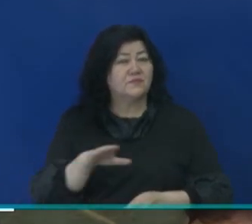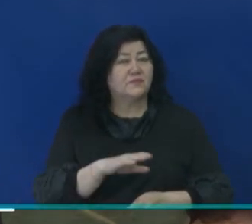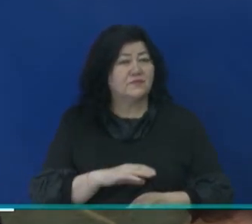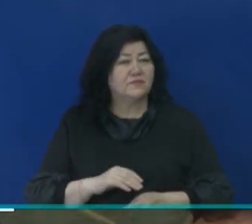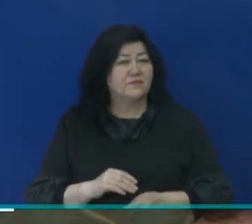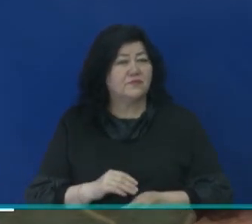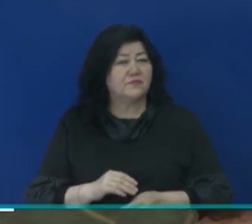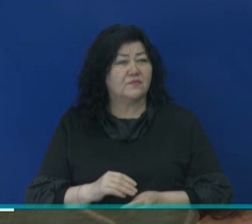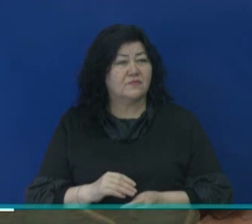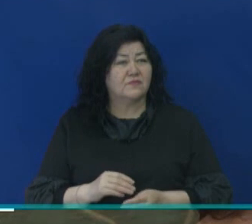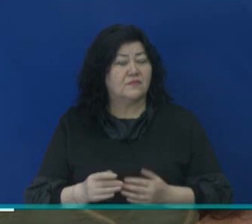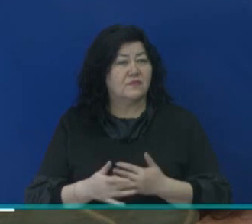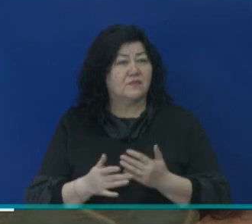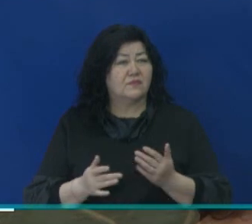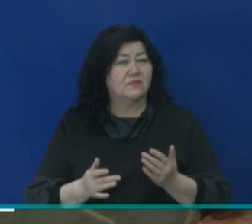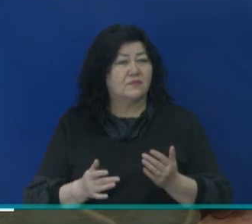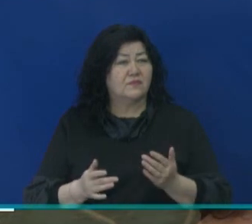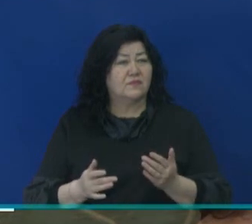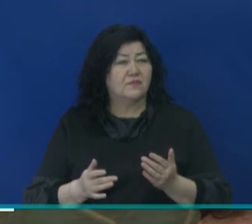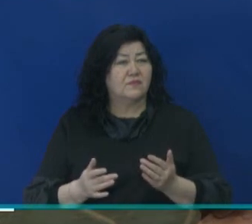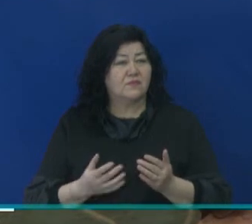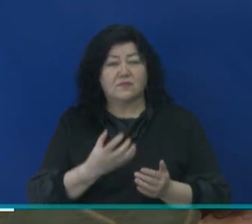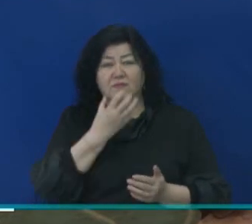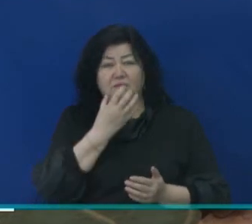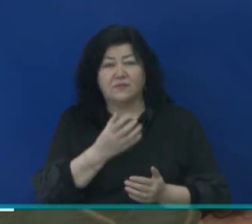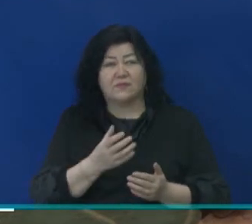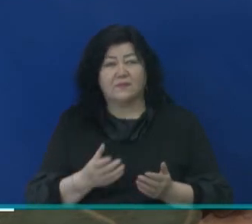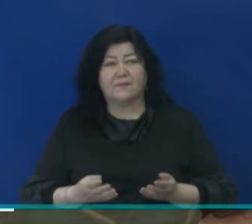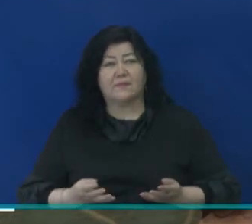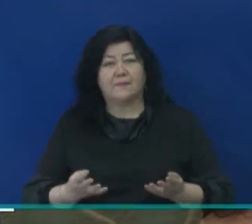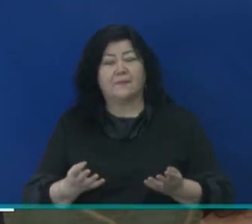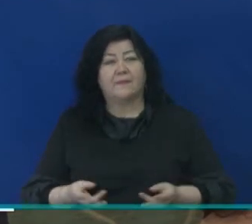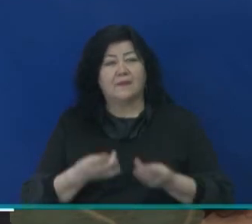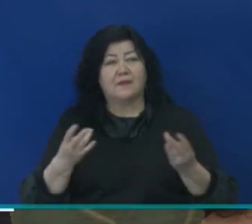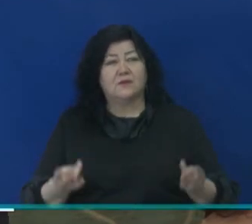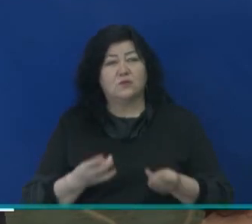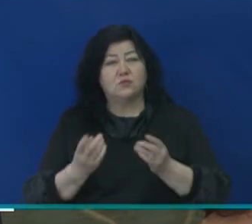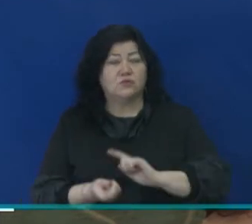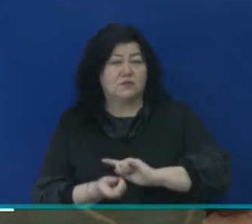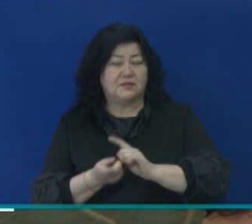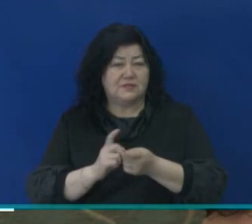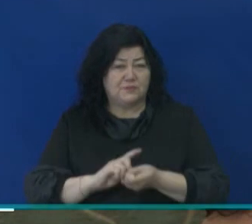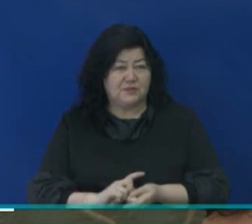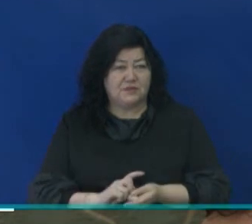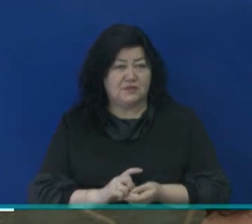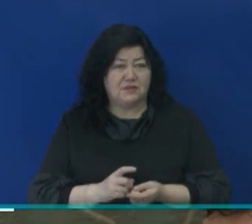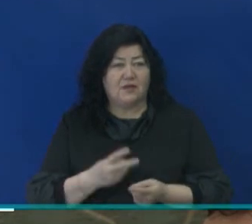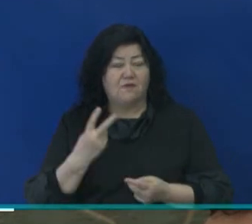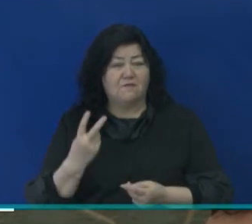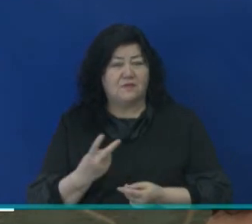Сол себепті ауруханамыздың барлық жылу жүйесін толығымен ауыстыруды қажет етіп тұр.